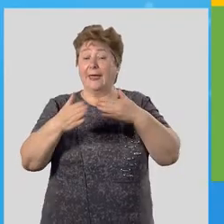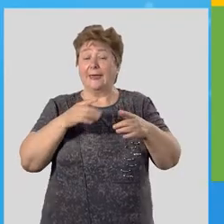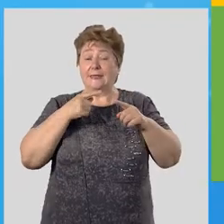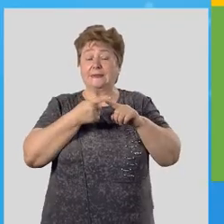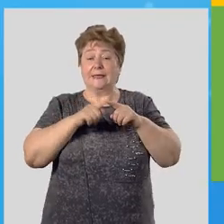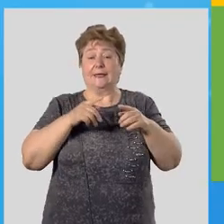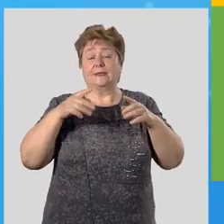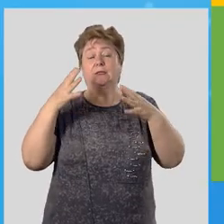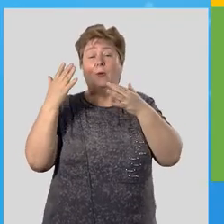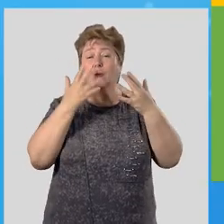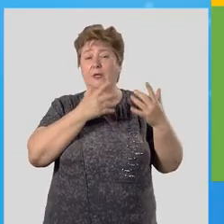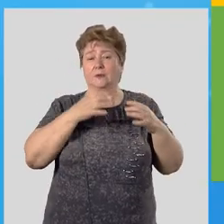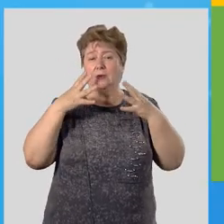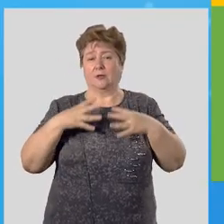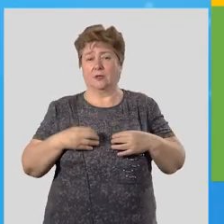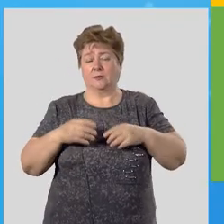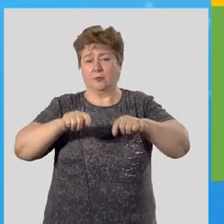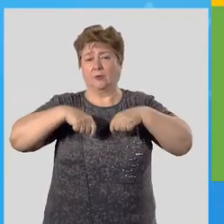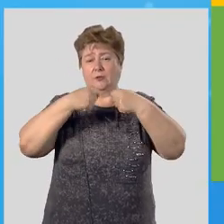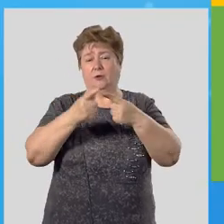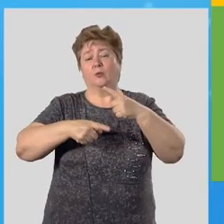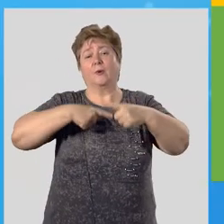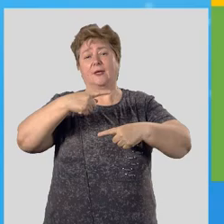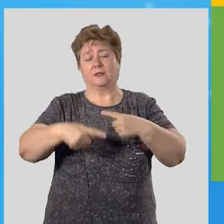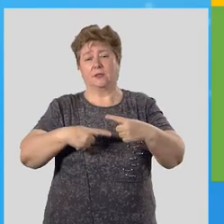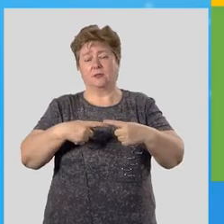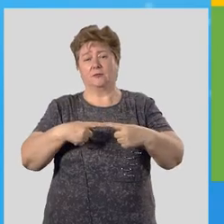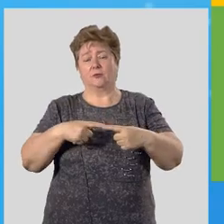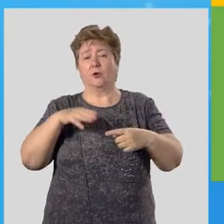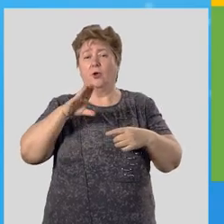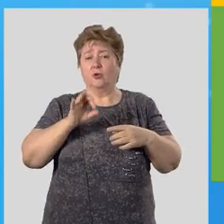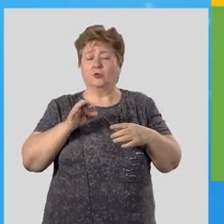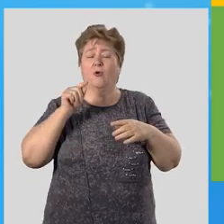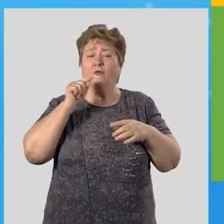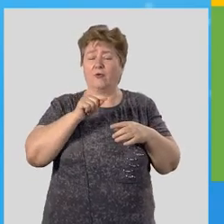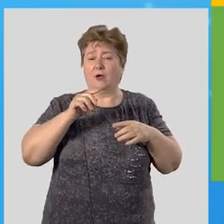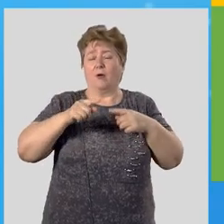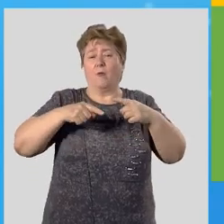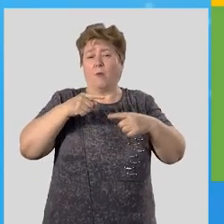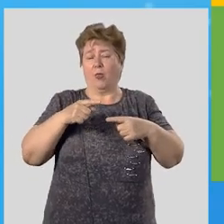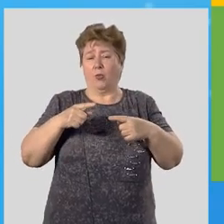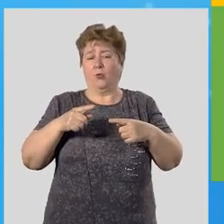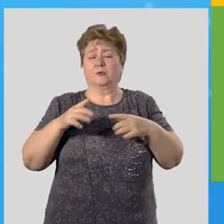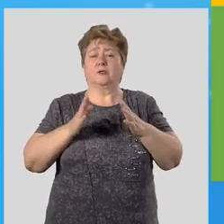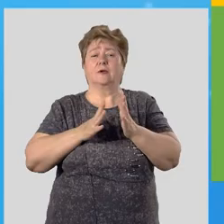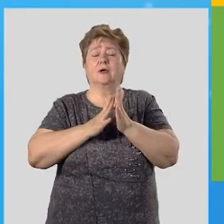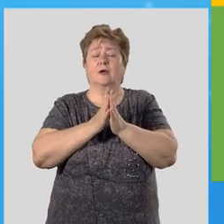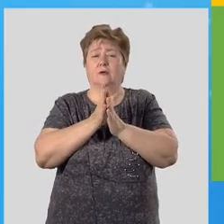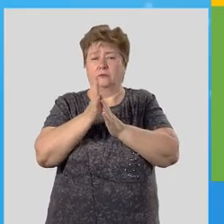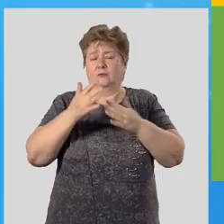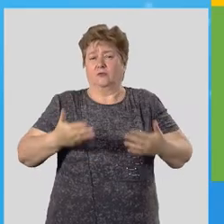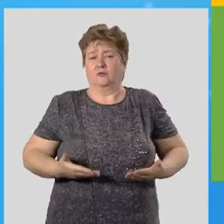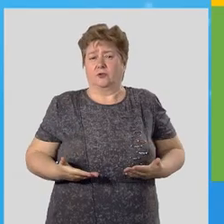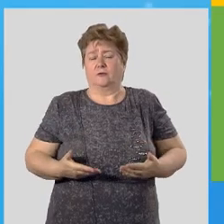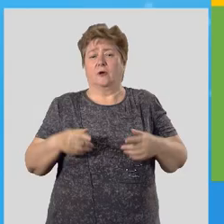Если эти признаки организмы передают по наследству, то в их потомстве тоже выживают